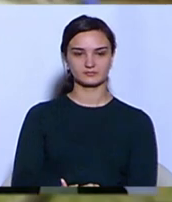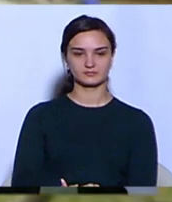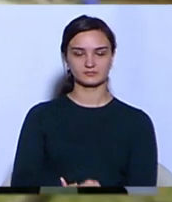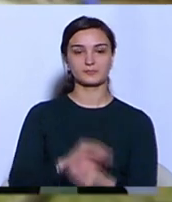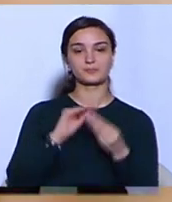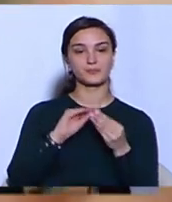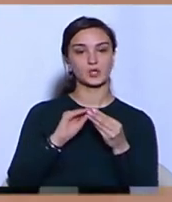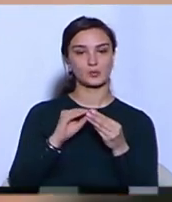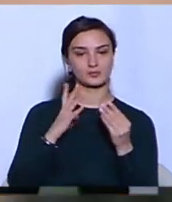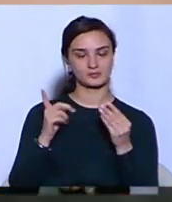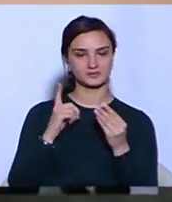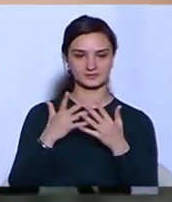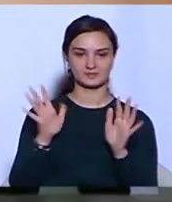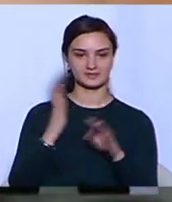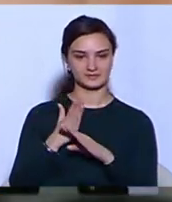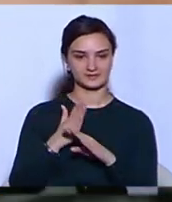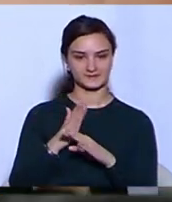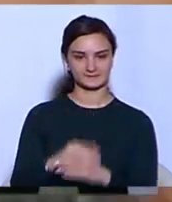khsobs tro ganzobazeve.